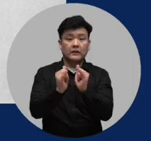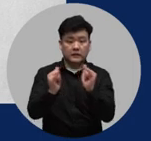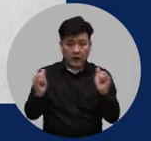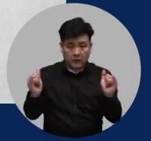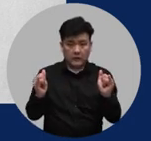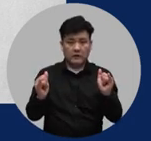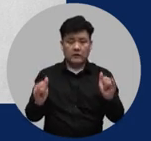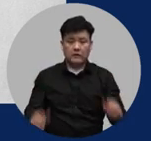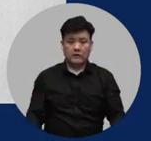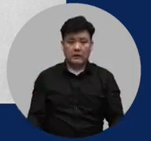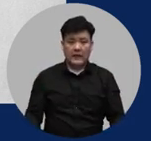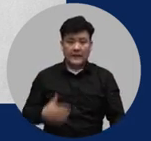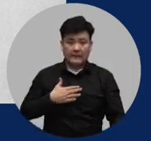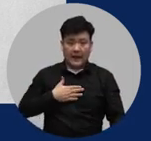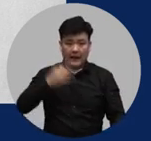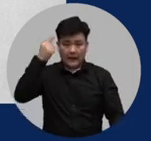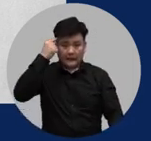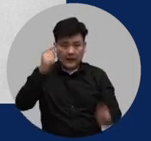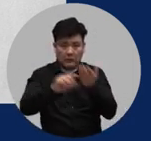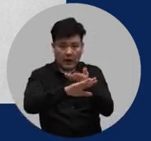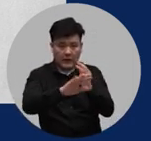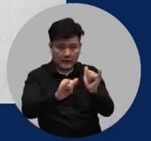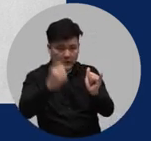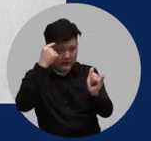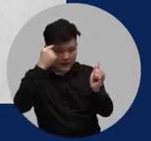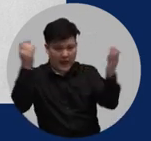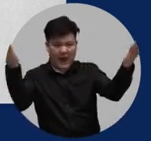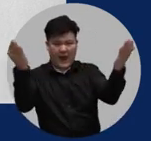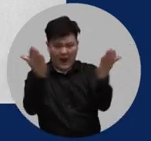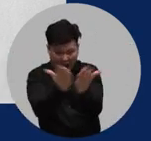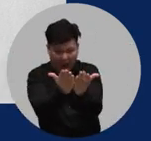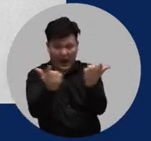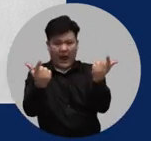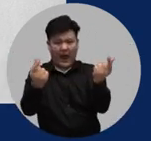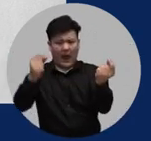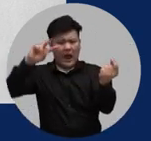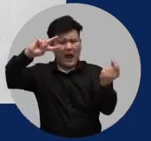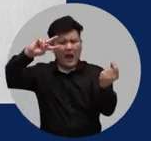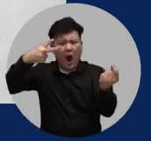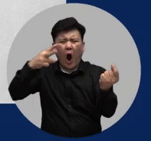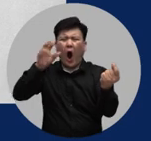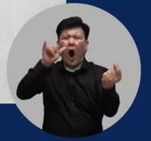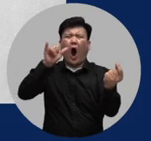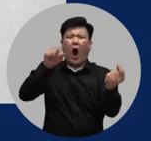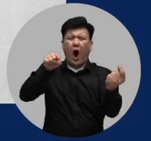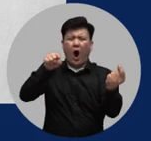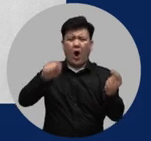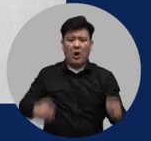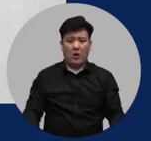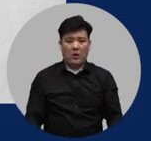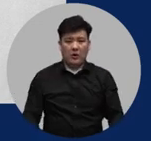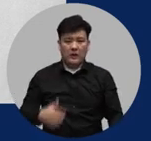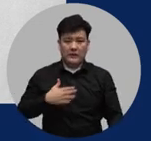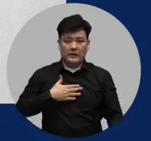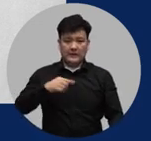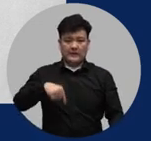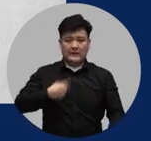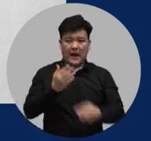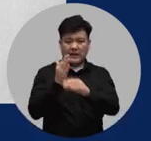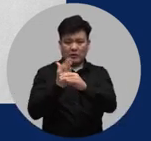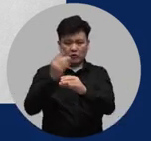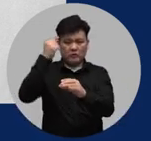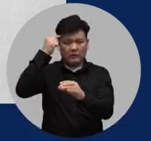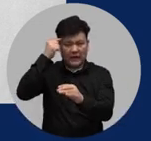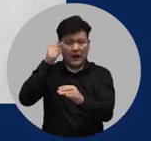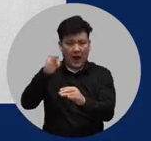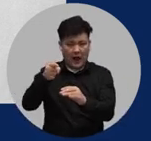사람들은 종종 자신의 생각과 타인의 생각이 같을 것이라는 착각에 빠지곤 합니다. 자기 중심적